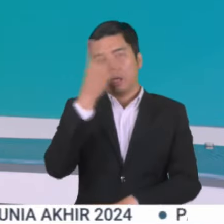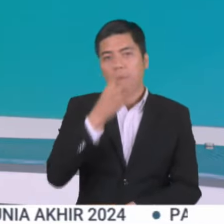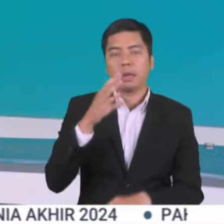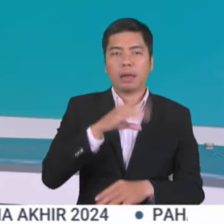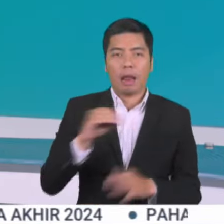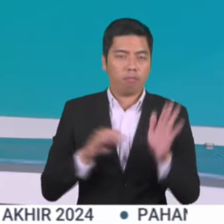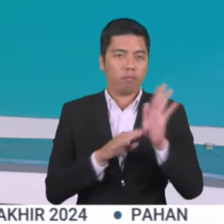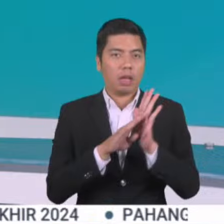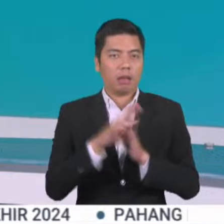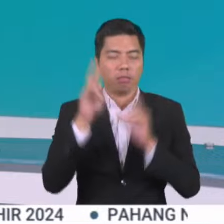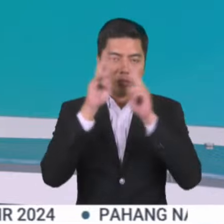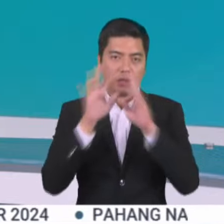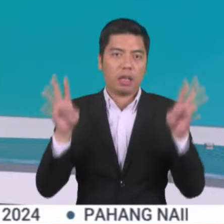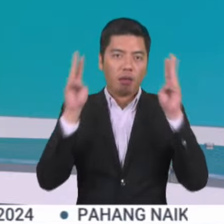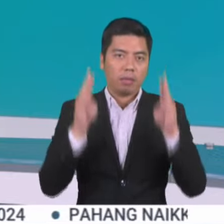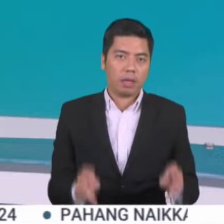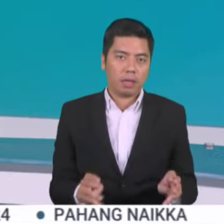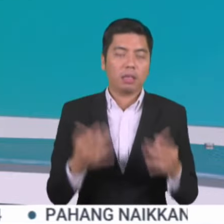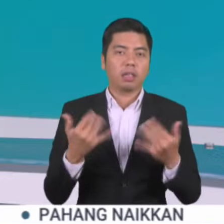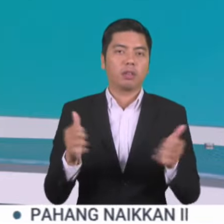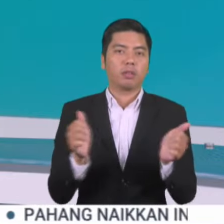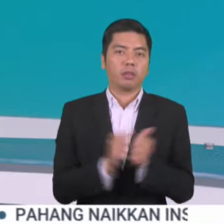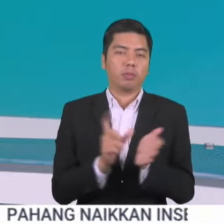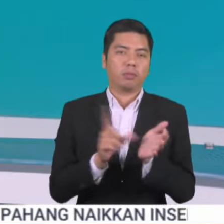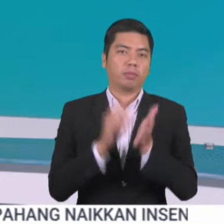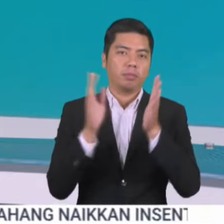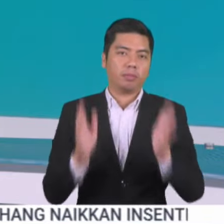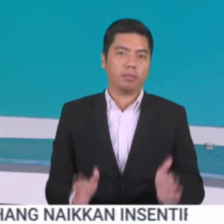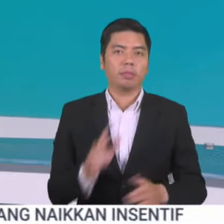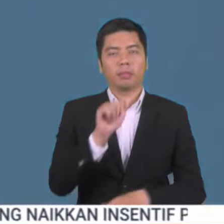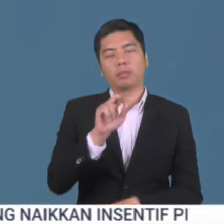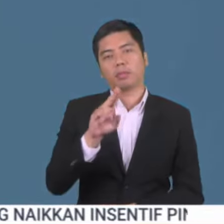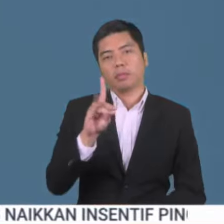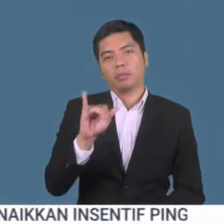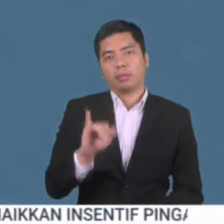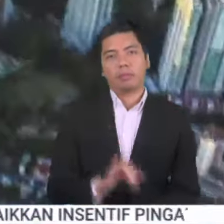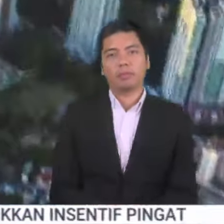meningkatkan kesejahteraan masyarakat. Laporan bersama Odi Muhammad Noor.